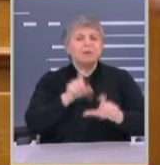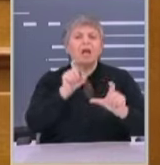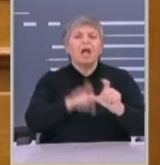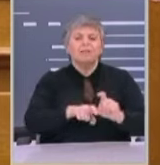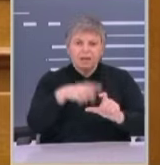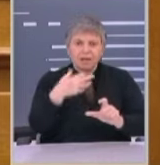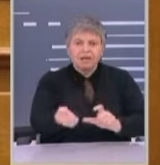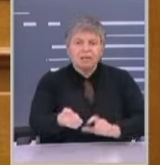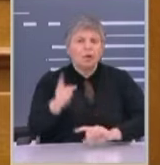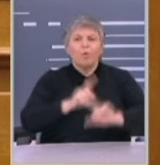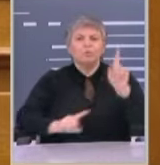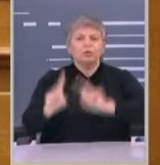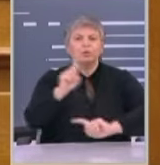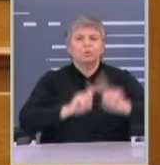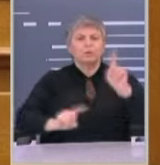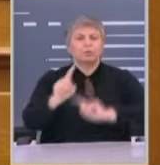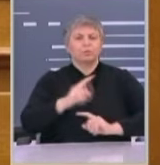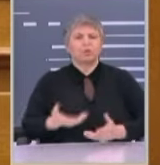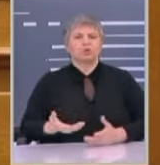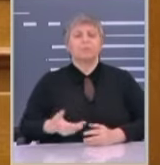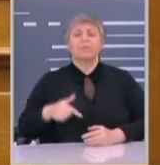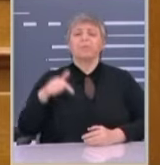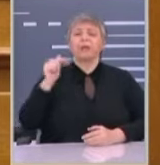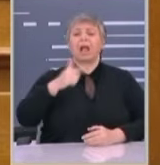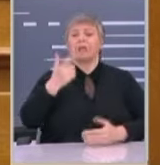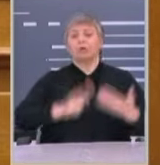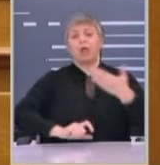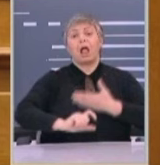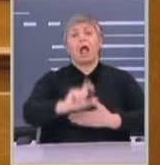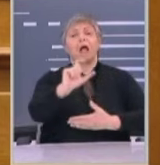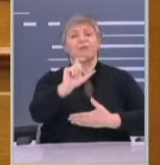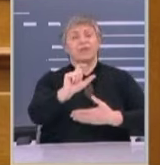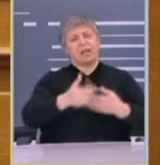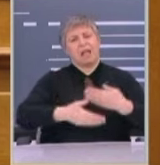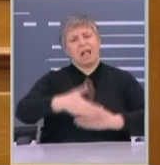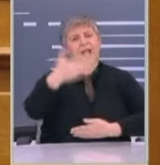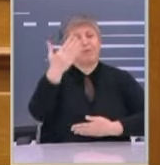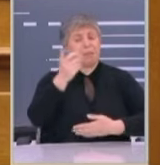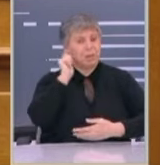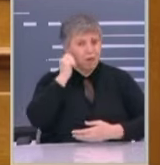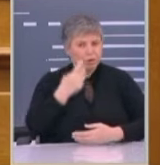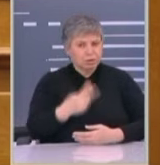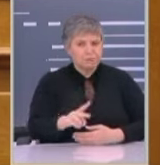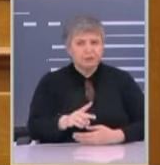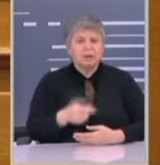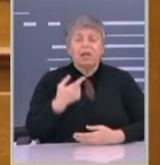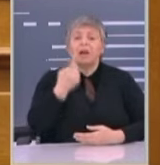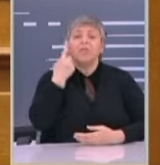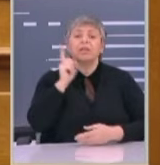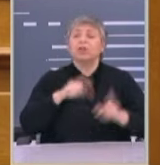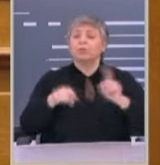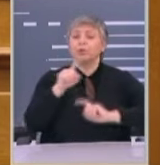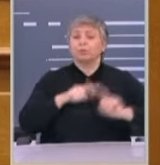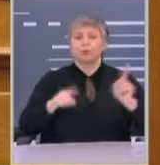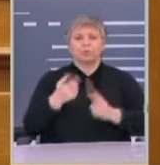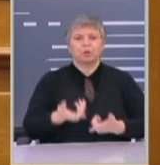έρχεται ωραίος και άνετος ο κύριος της Αυγής και λέει δεν γνωρίζω. Τι δεν γνωρίζεις, από πήρες τα λεφτά? Δεν έρχεται κανείς στη συνέλευσή